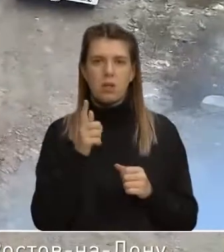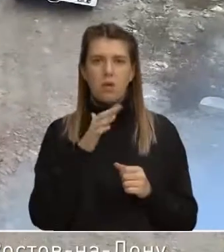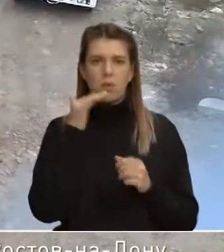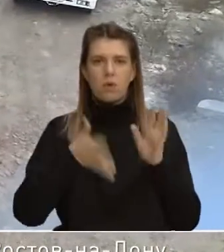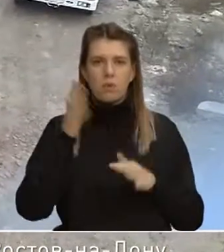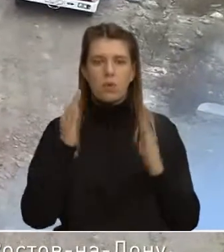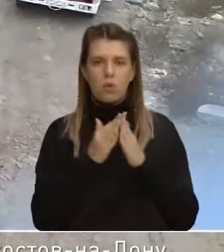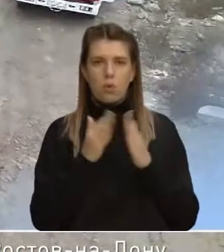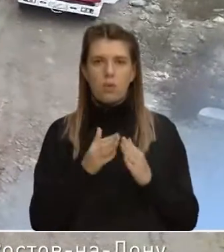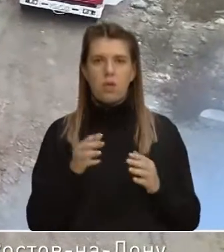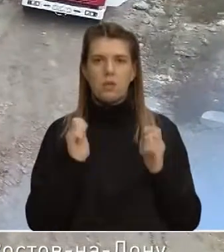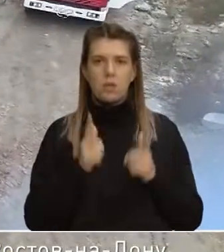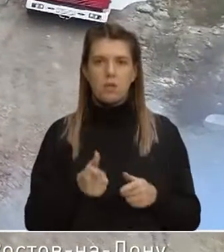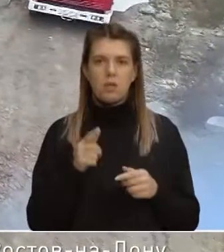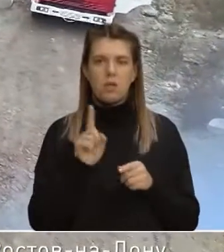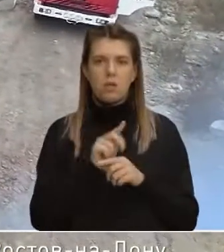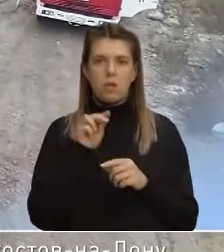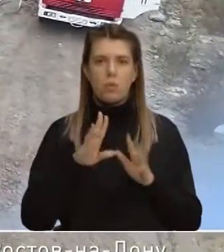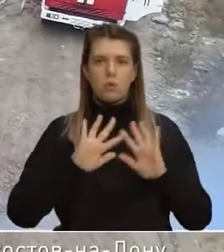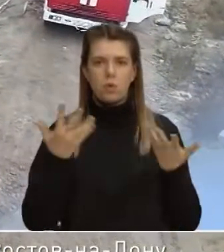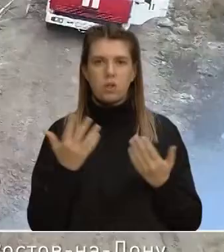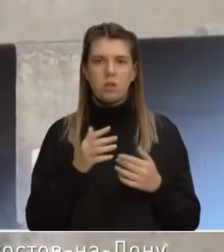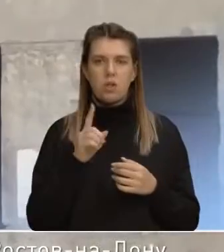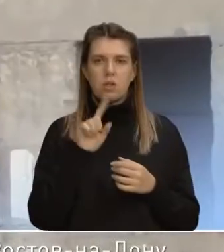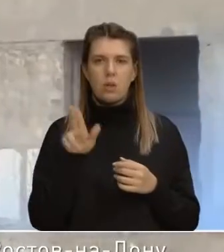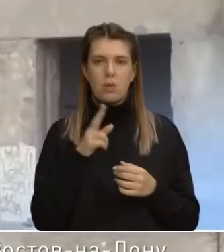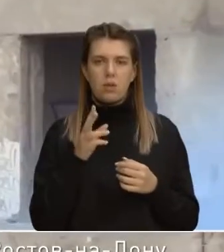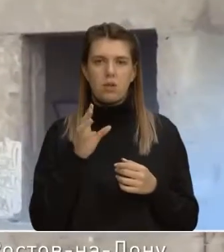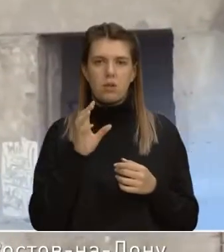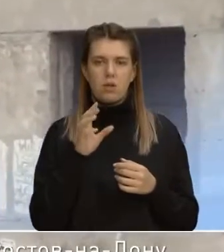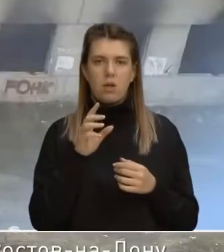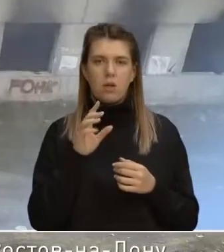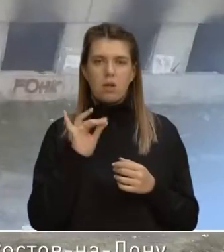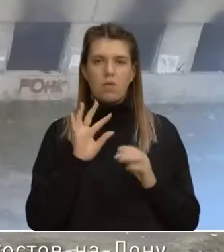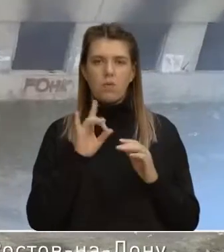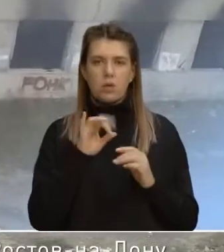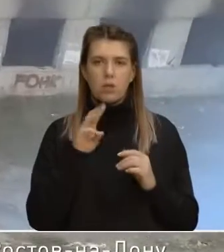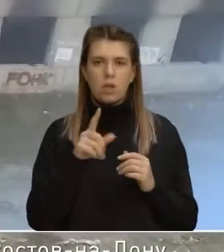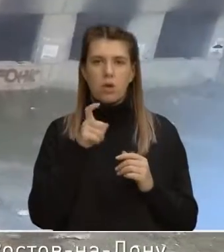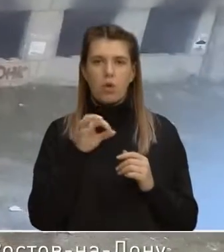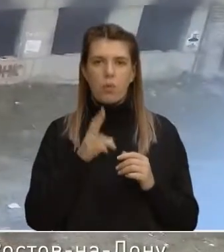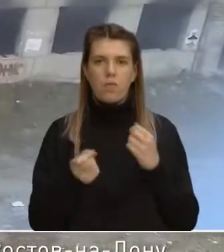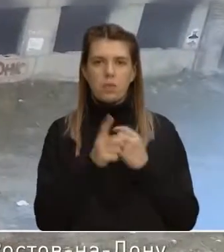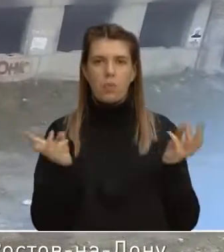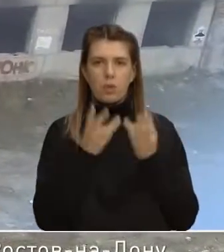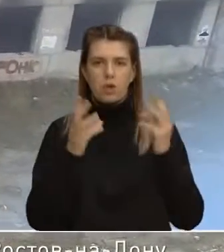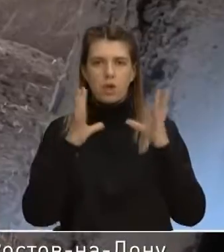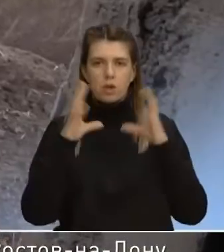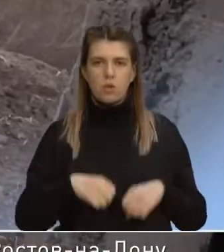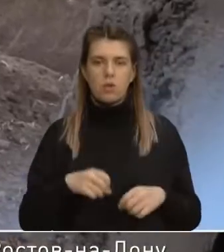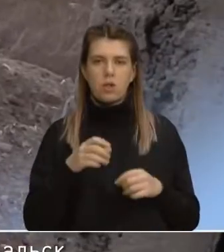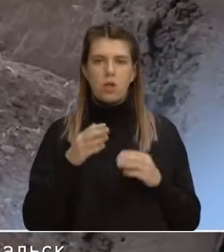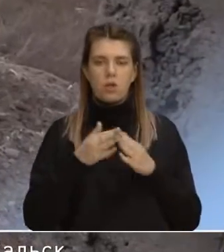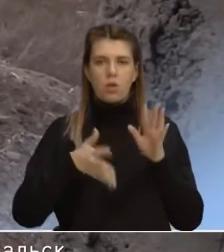многоквартирном жилом доме согласно легенде чп случилось в западном жилом массиве в результате хлопка возник пожар разрушились